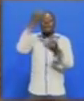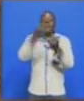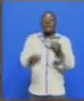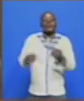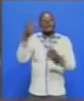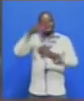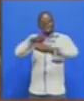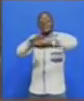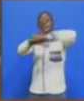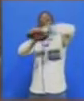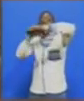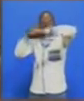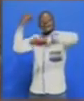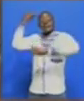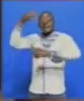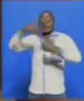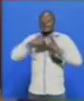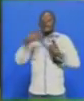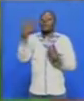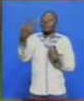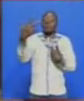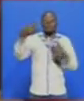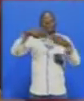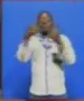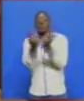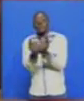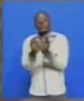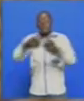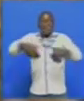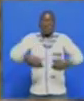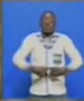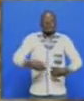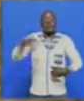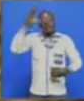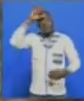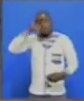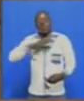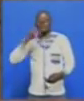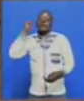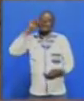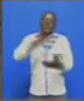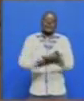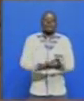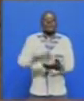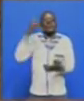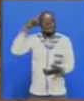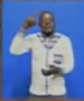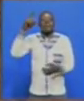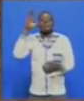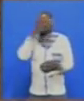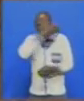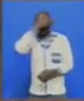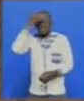a concerné trois poules, la poule jeune, la poule adulte dame et celle homme. Olo Kambiré du Pony a été le meilleur des